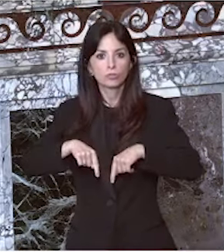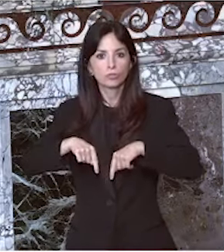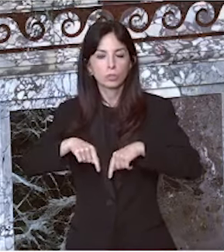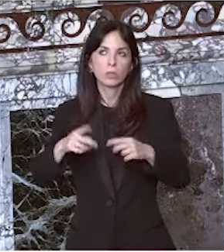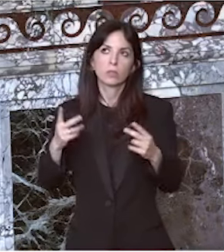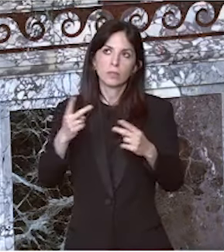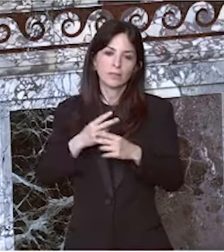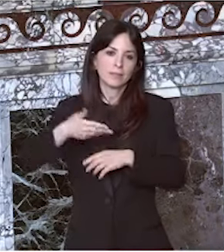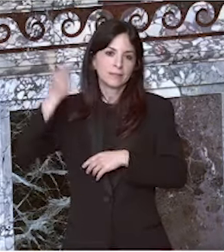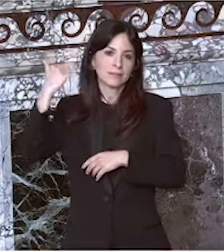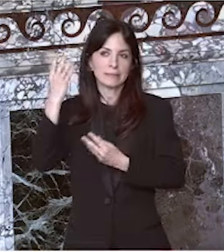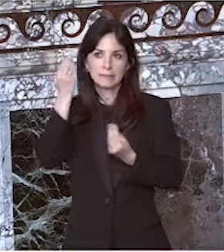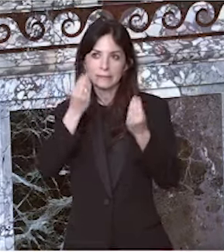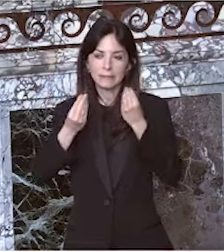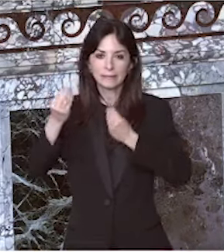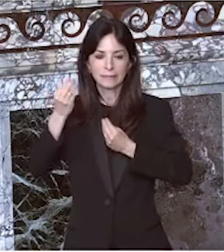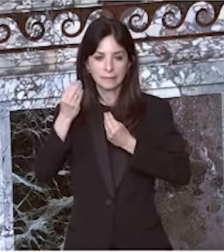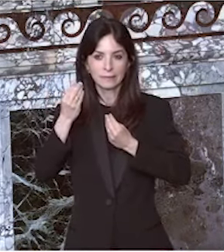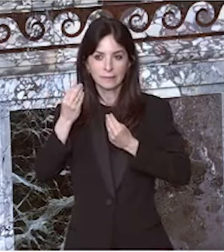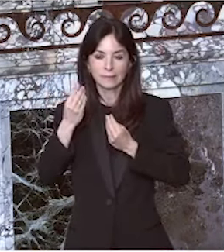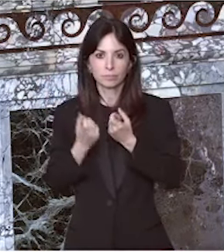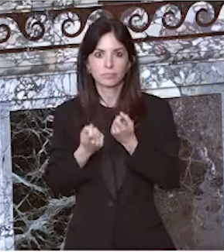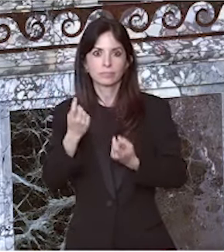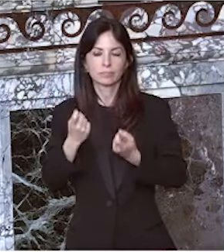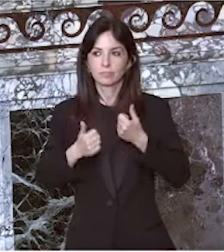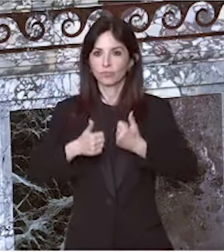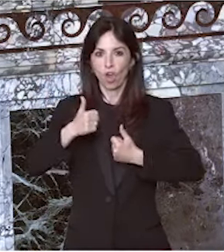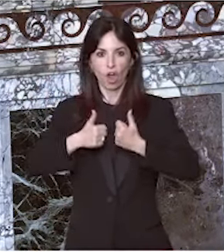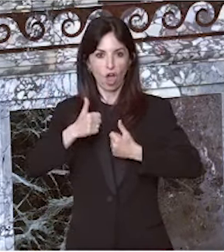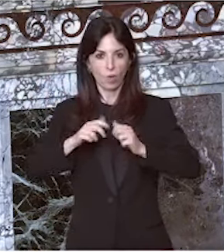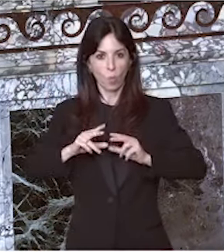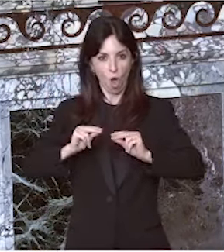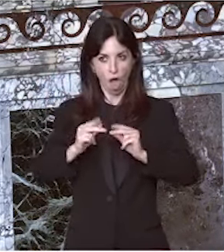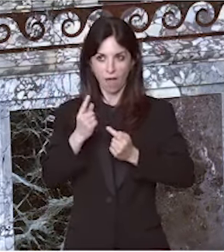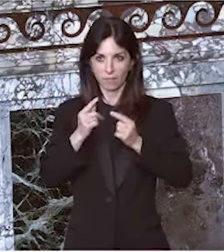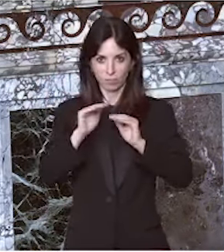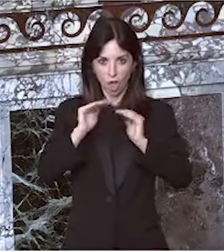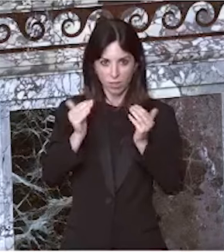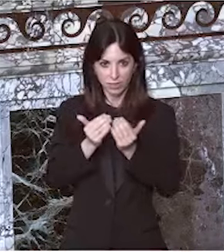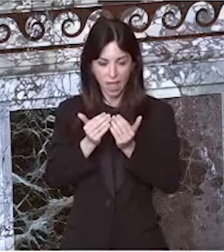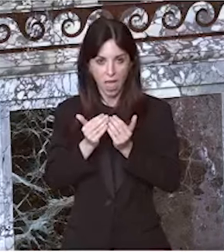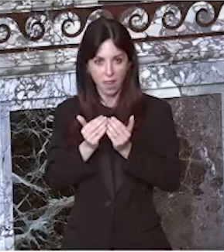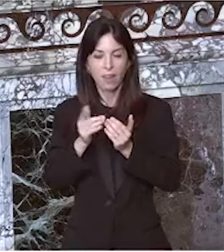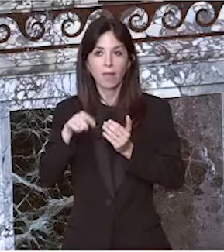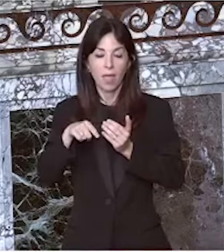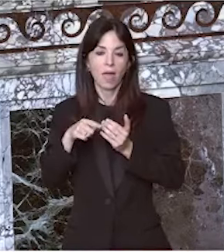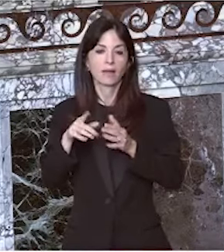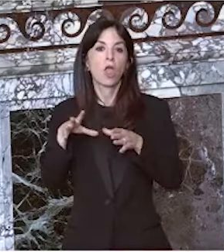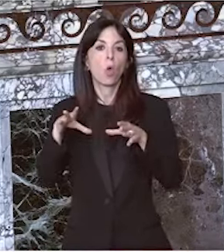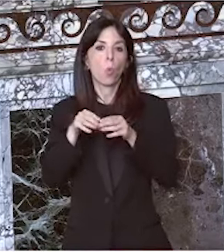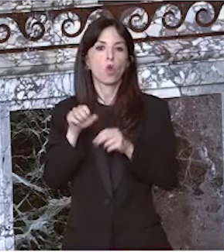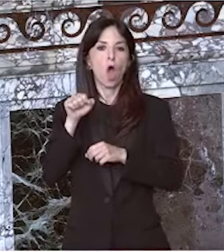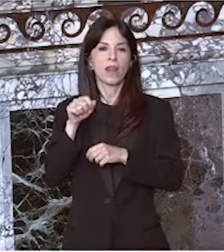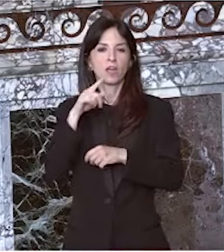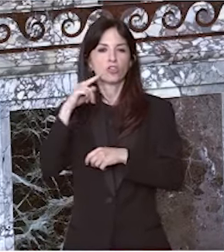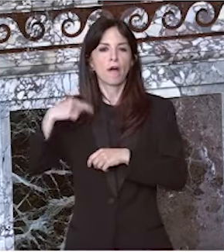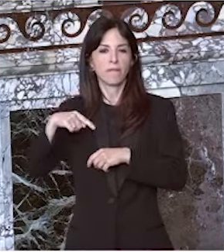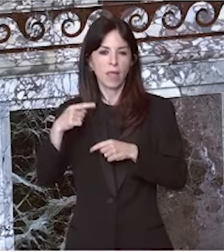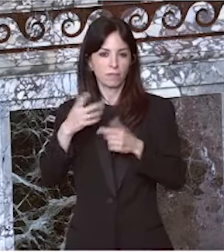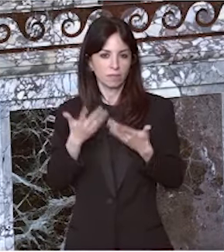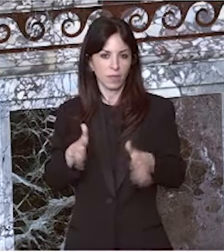Certo, allora ci si interrogava sull'emergere di nuovi concorrenti sulla scena mondiale e la fine dell'Unione Sovietica, oggi